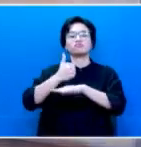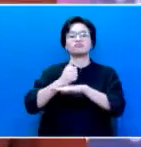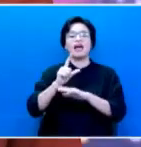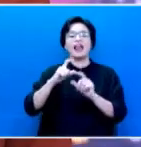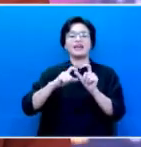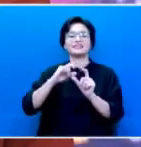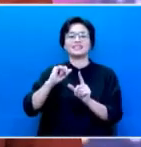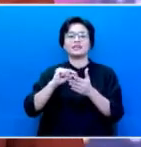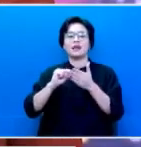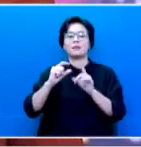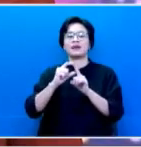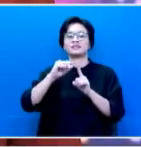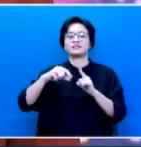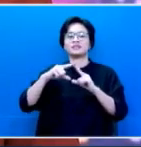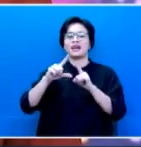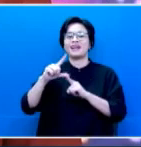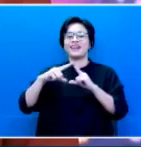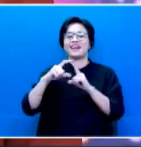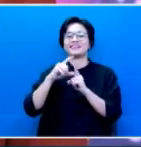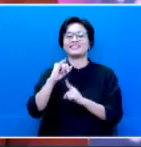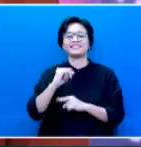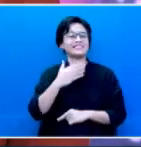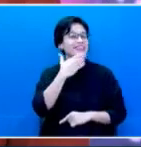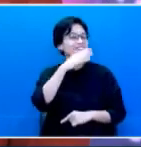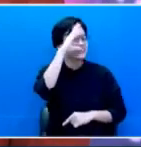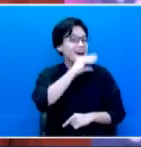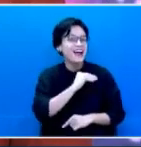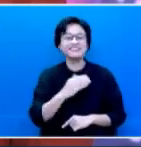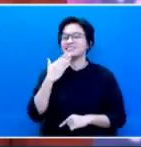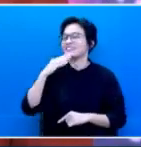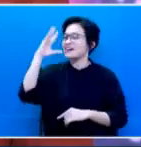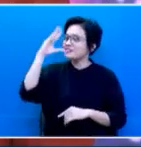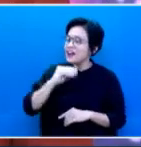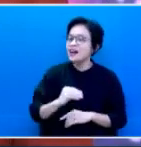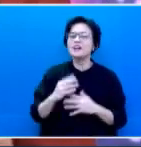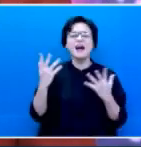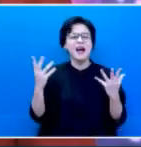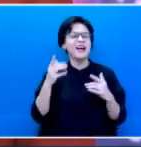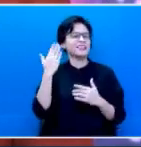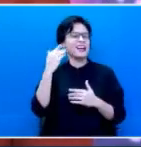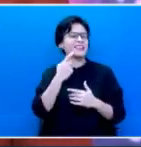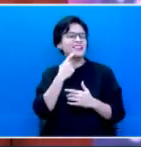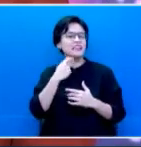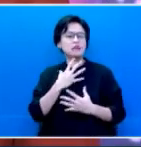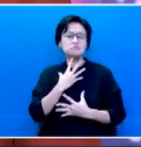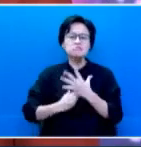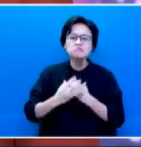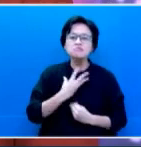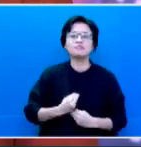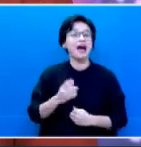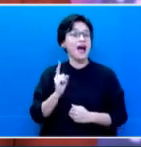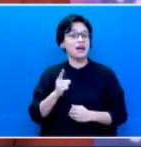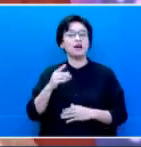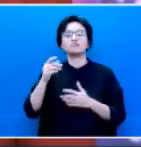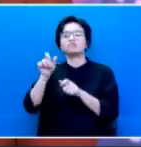Selamat malam Mas Jayadi malam Niti ya Mas Jayadi ini kalau kekecewaan yang diungkapkan tidak hanya satu ya Beberapa elit e